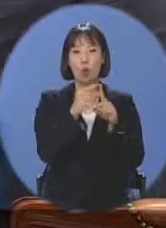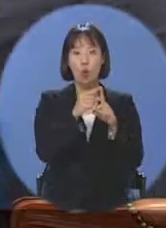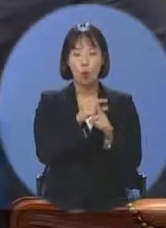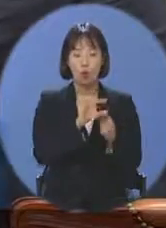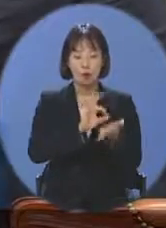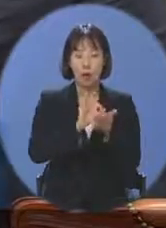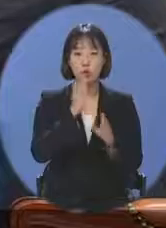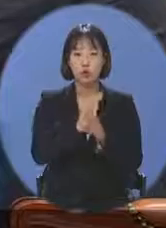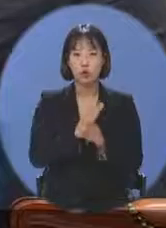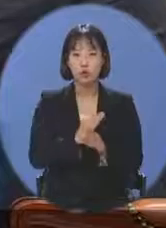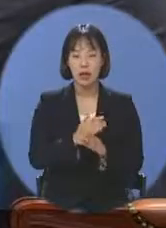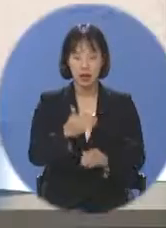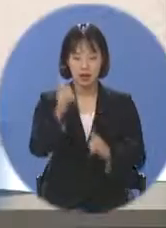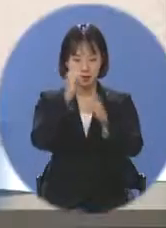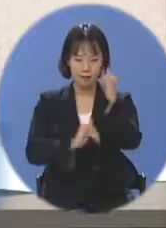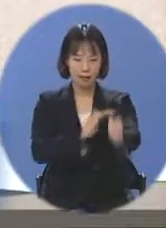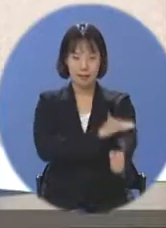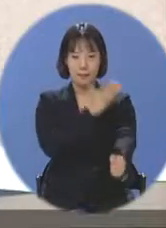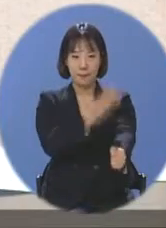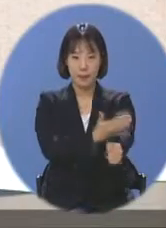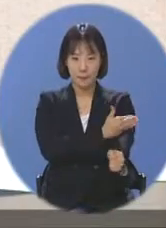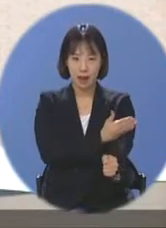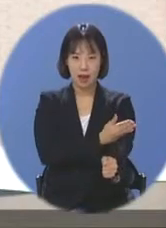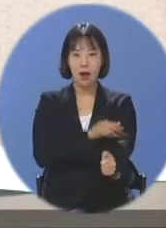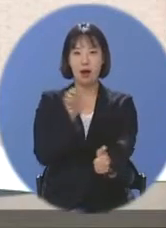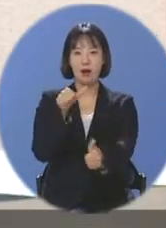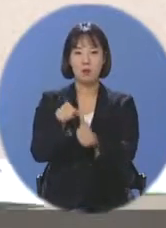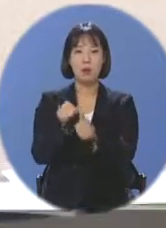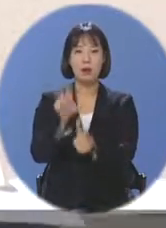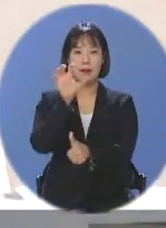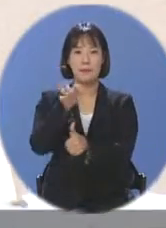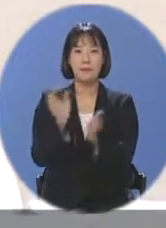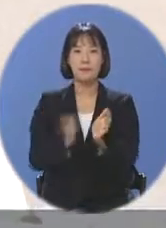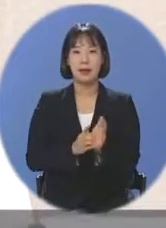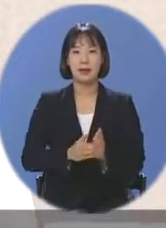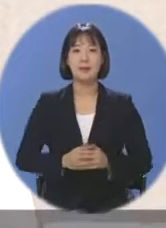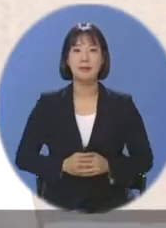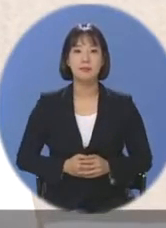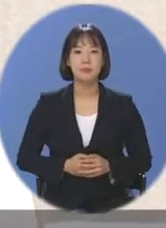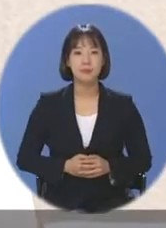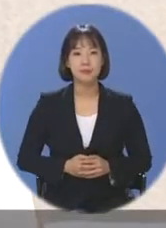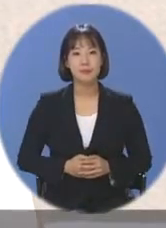교육감의 왜곡된 역사 인식을 보여준 것이라고 비판했습니다. 목표했습니다.